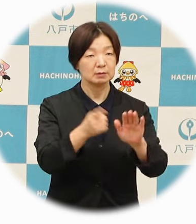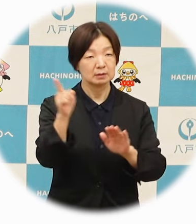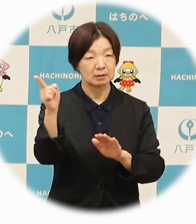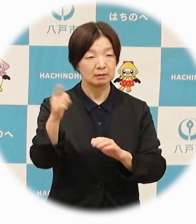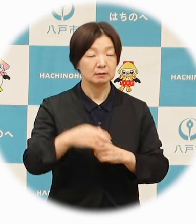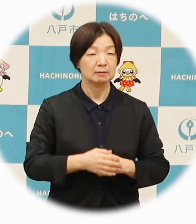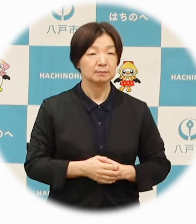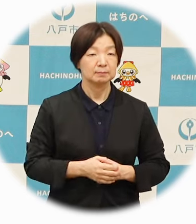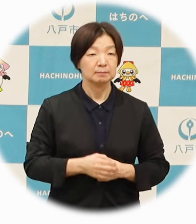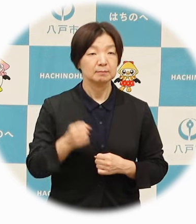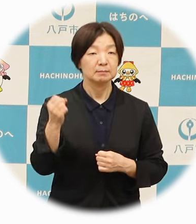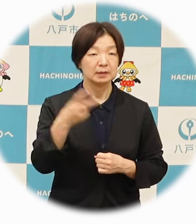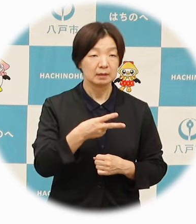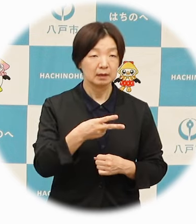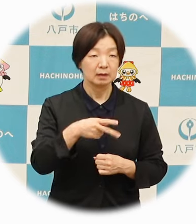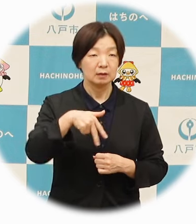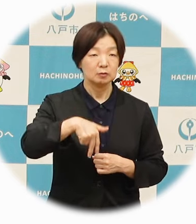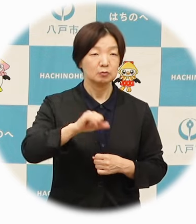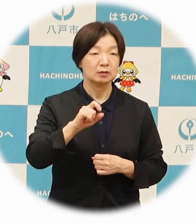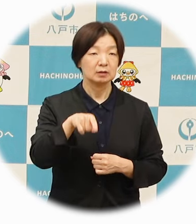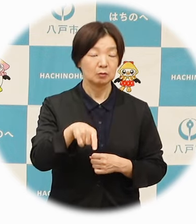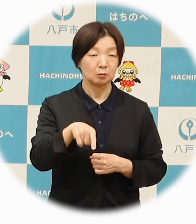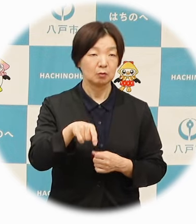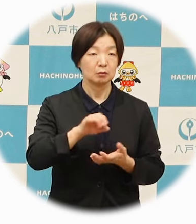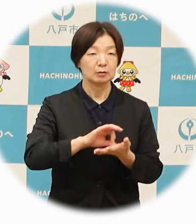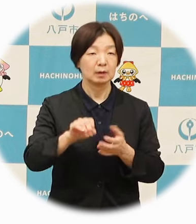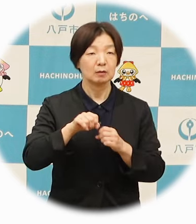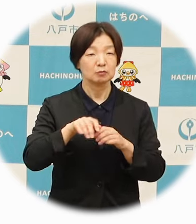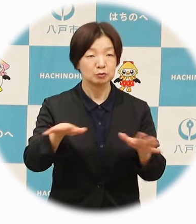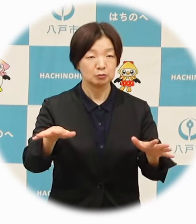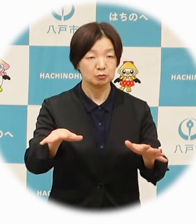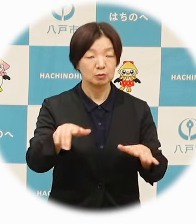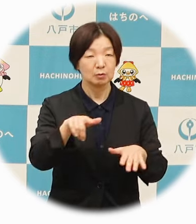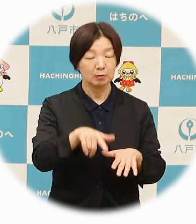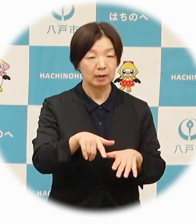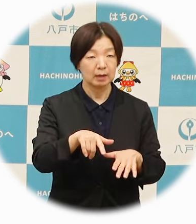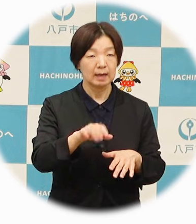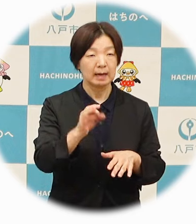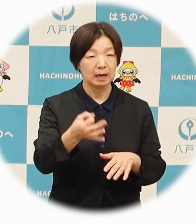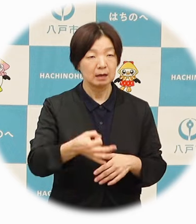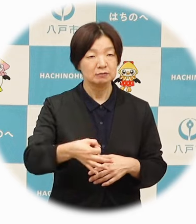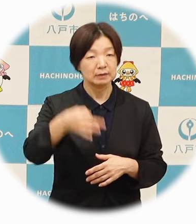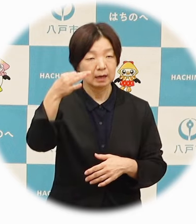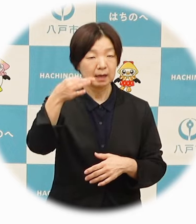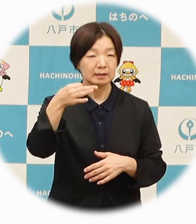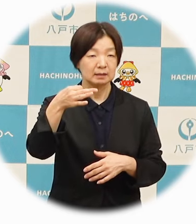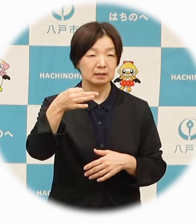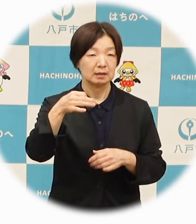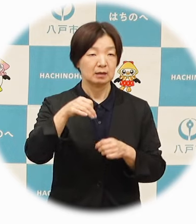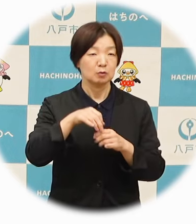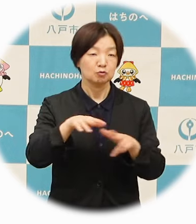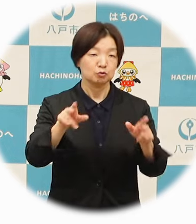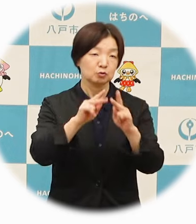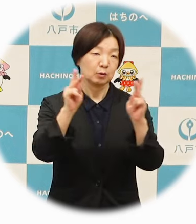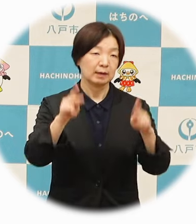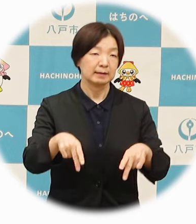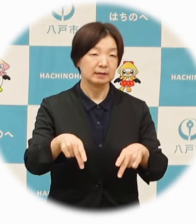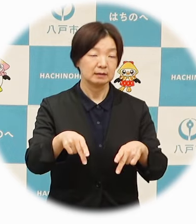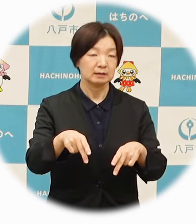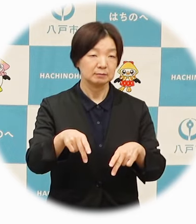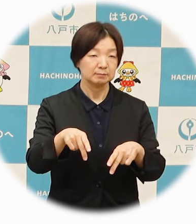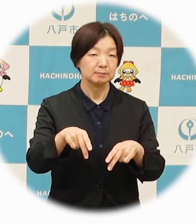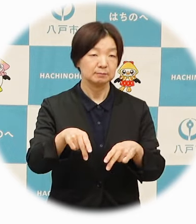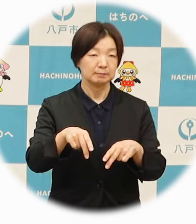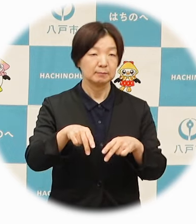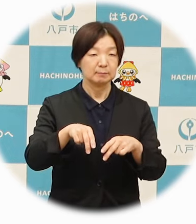こと、また水素の普及については、既存燃料との価格差が普及の課題であり、全県的